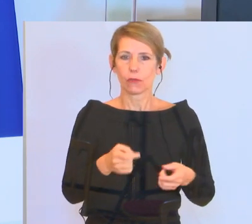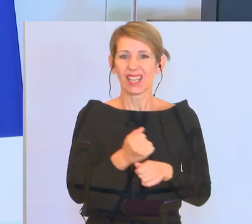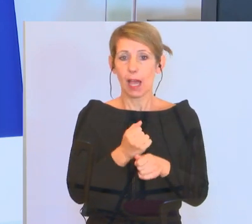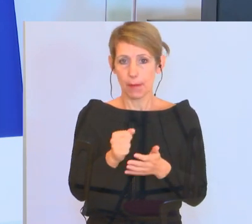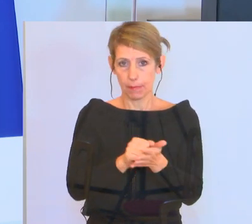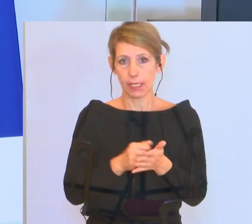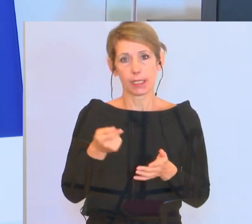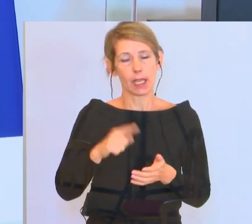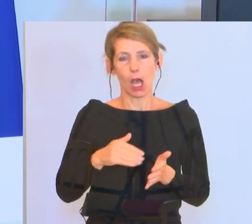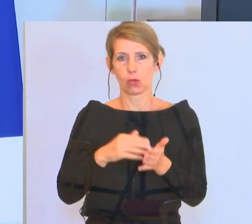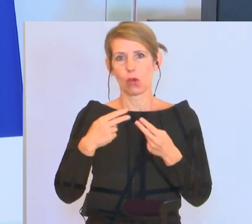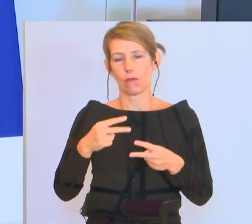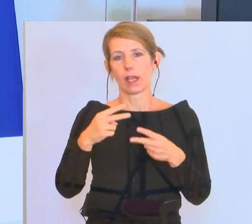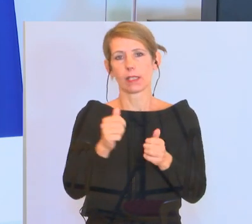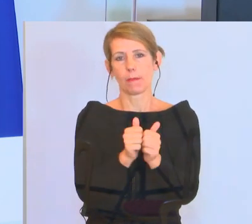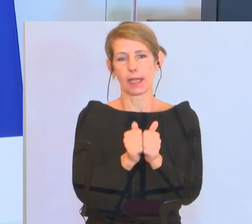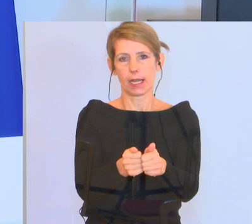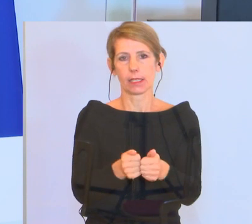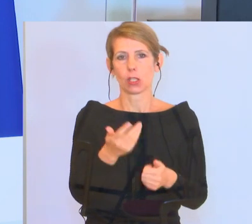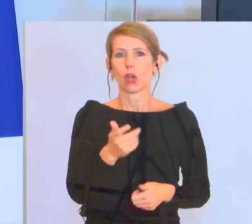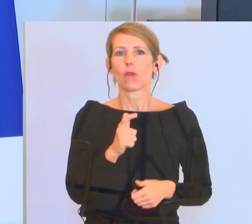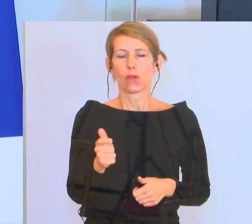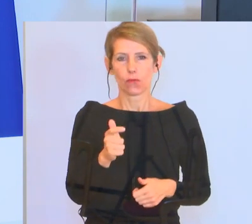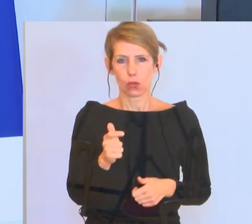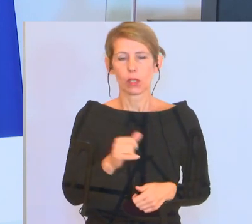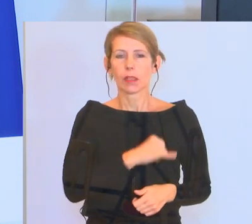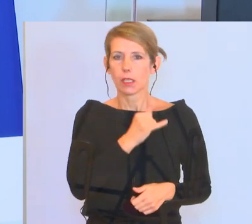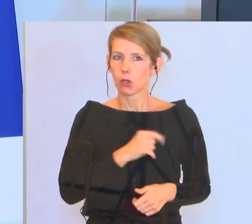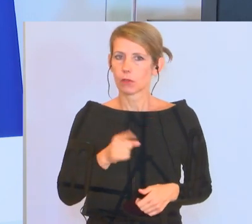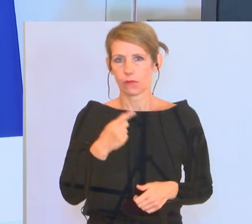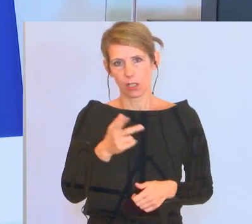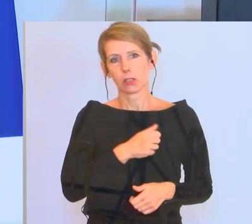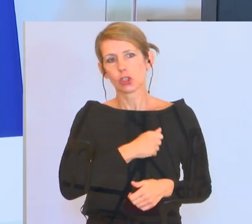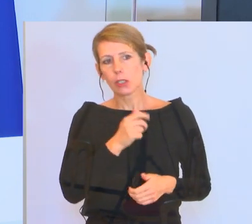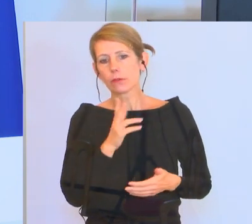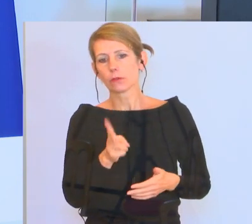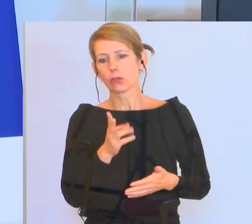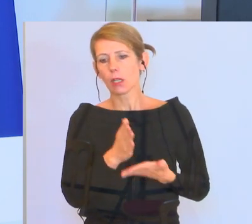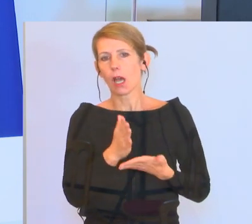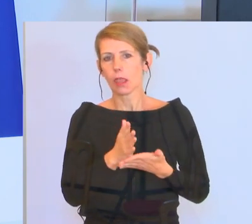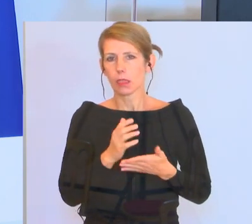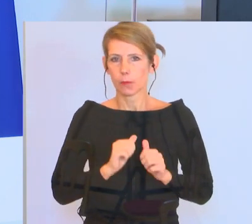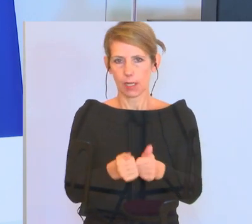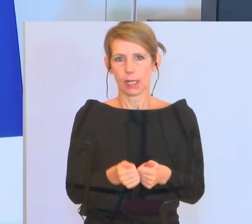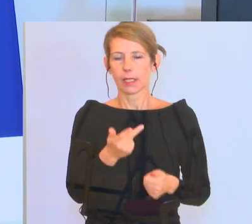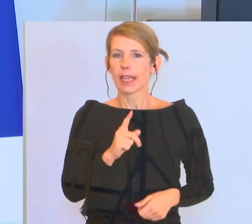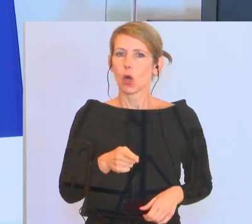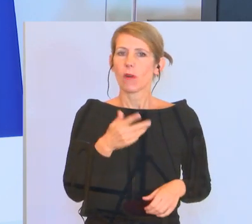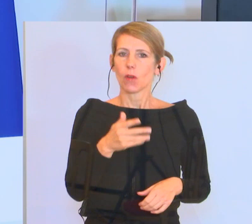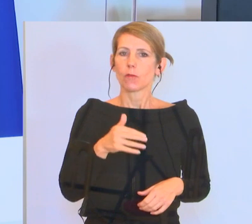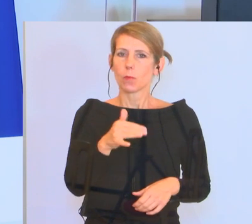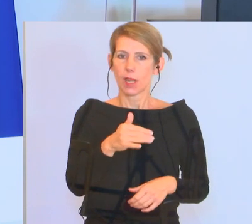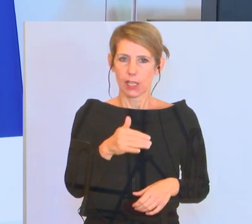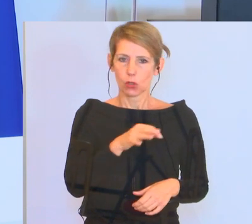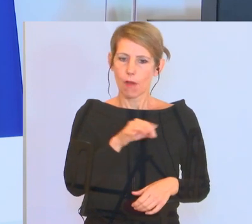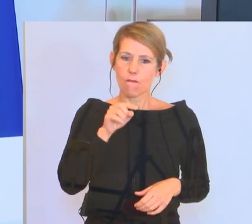der Aufstockung 500 zusätzliche Jugendliche begleiten können. Deshalb haben wir 3,5 Millionen für diese konkrete